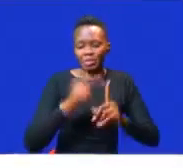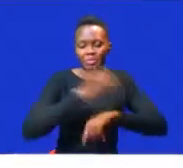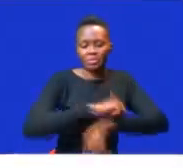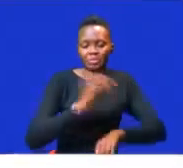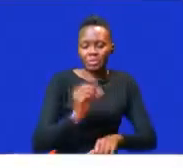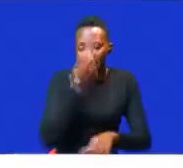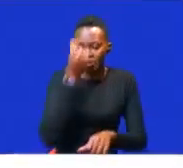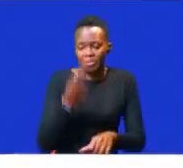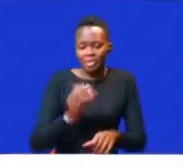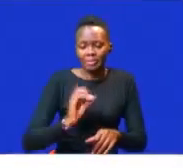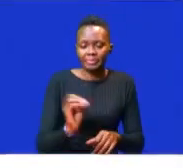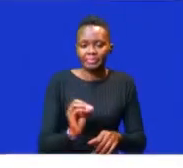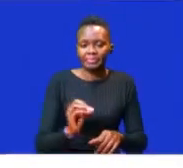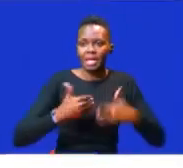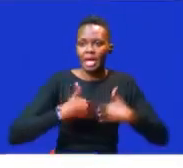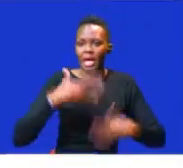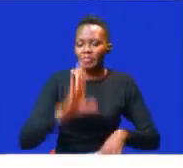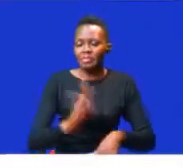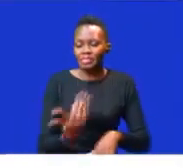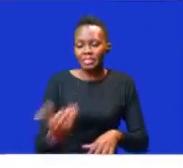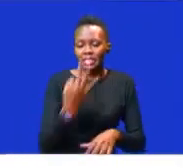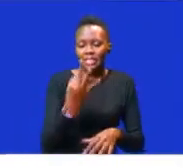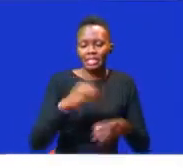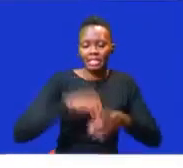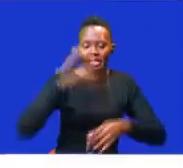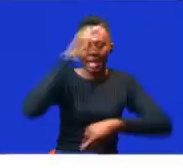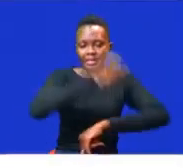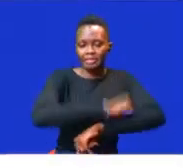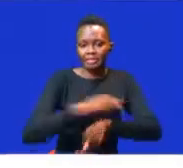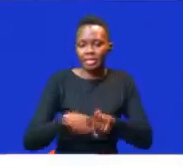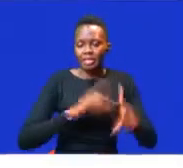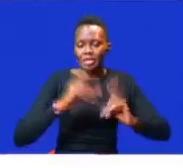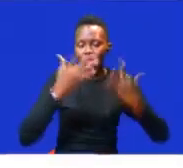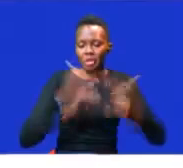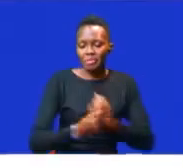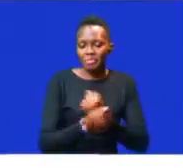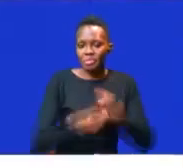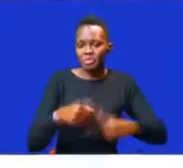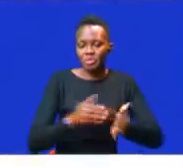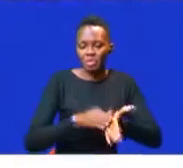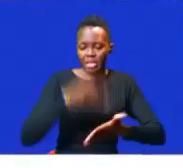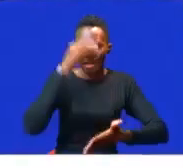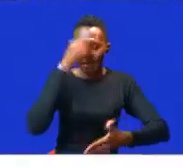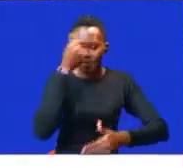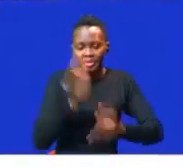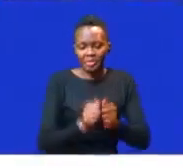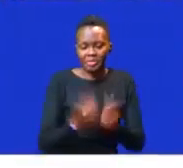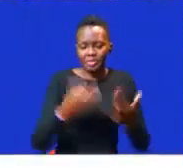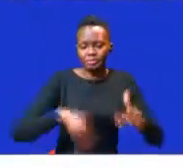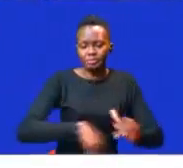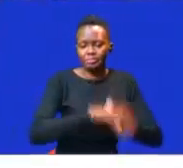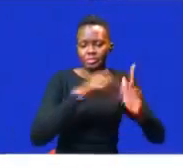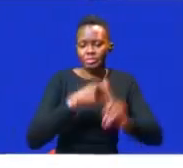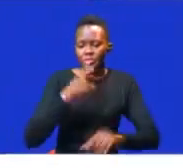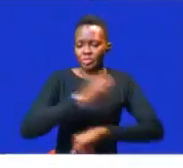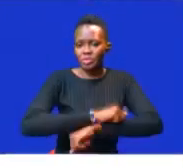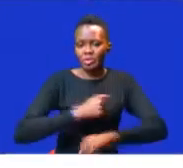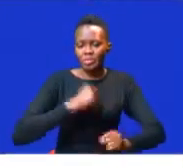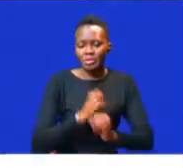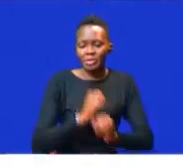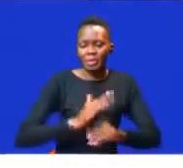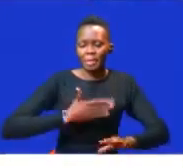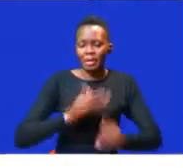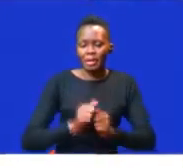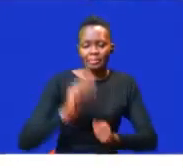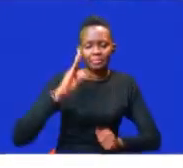Wana kujitua beach. Atmane ni cool kendri. Esa uwe kodi. Kani kwenyala dhisnya. Gido na mani. Torian. Dwa ropea. Ana atimo. Teacher